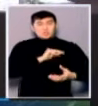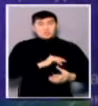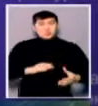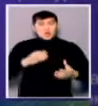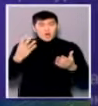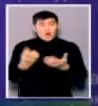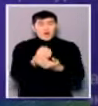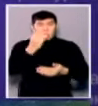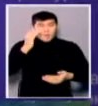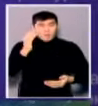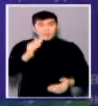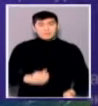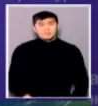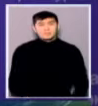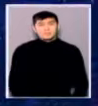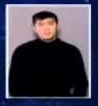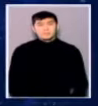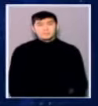жемісін беретінін тілге тиек етті.